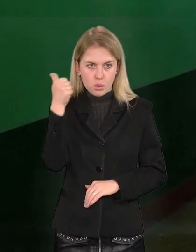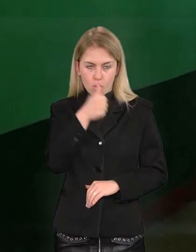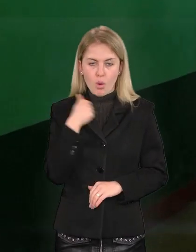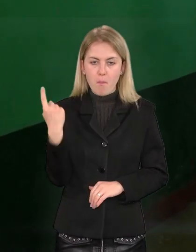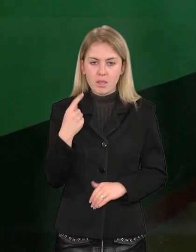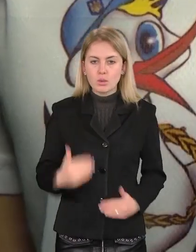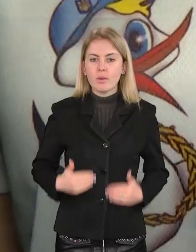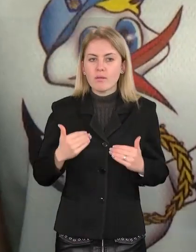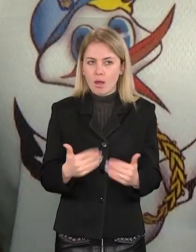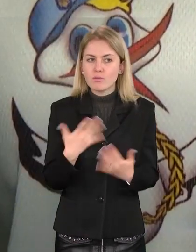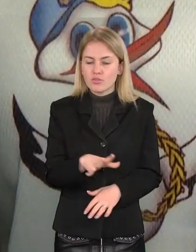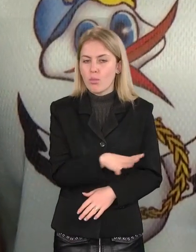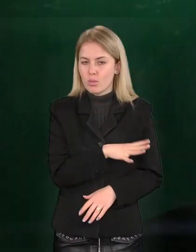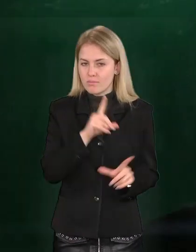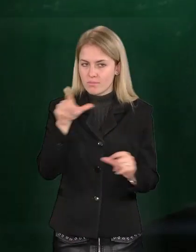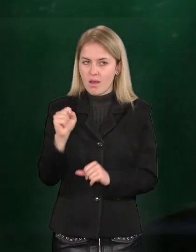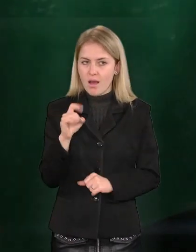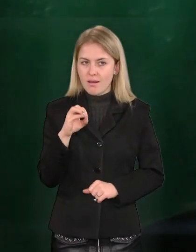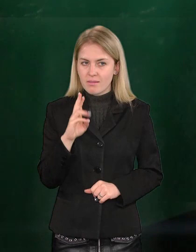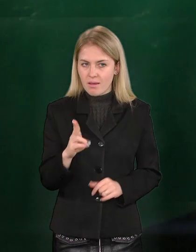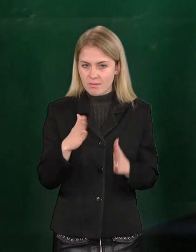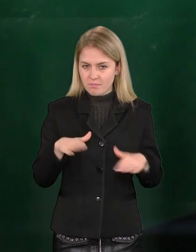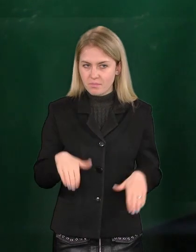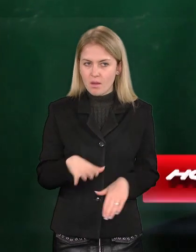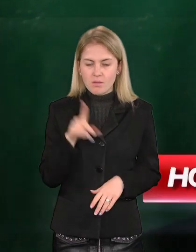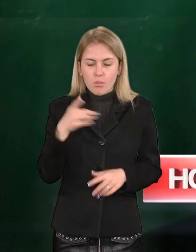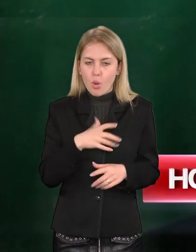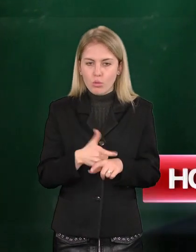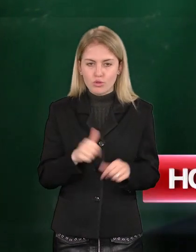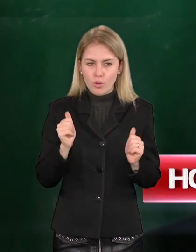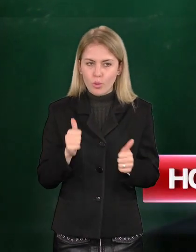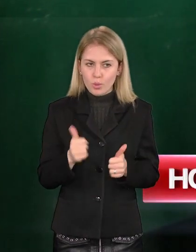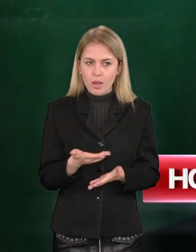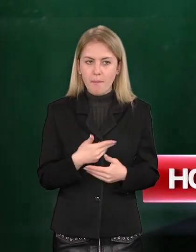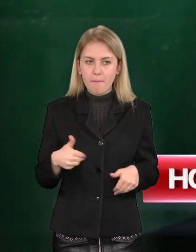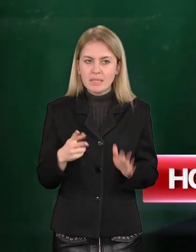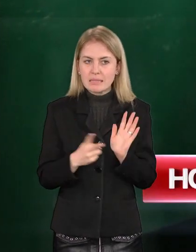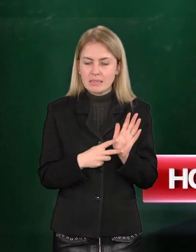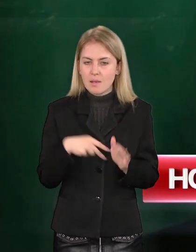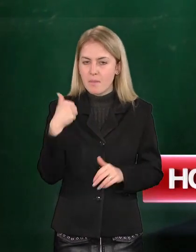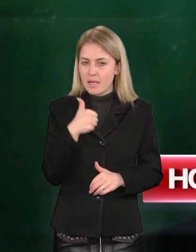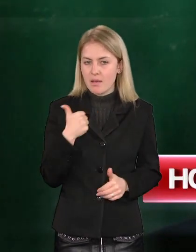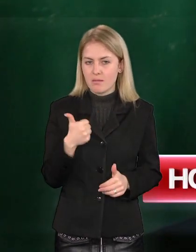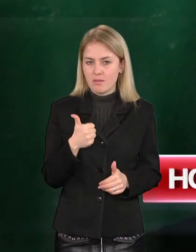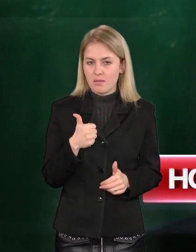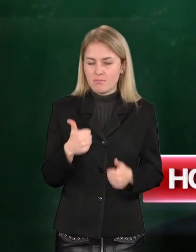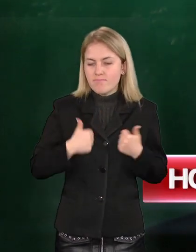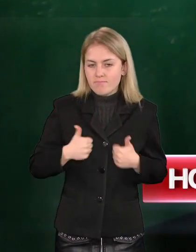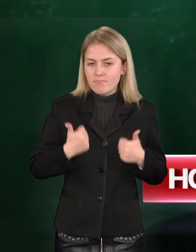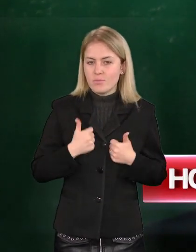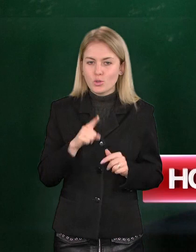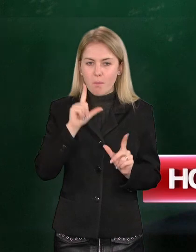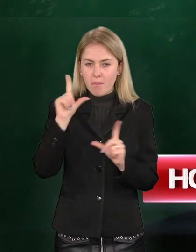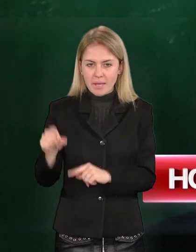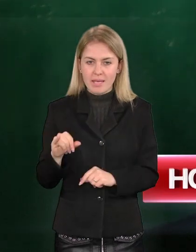обласного етапу. Вони вже були в «Артеку». В «Артеке» було дуже круто. Ми 7 років боролися, щоб туди